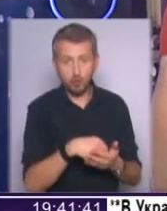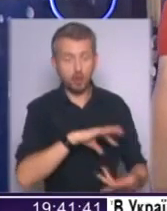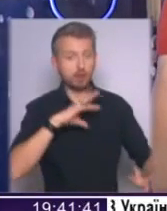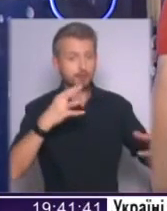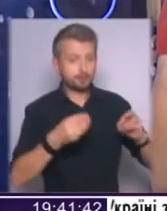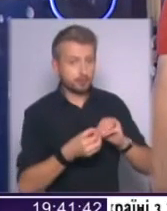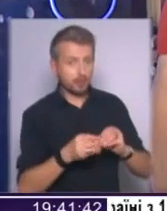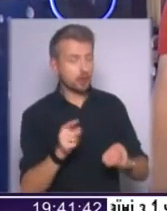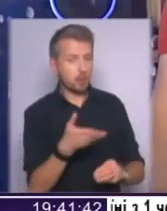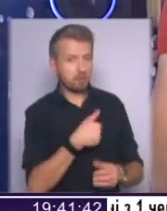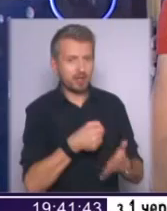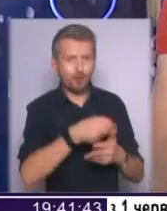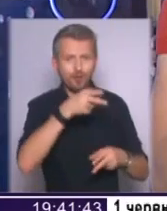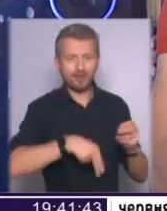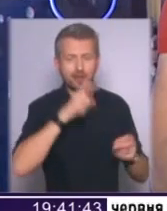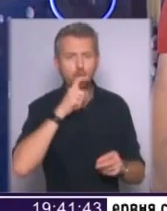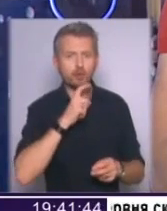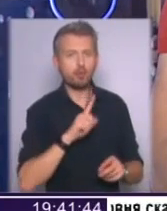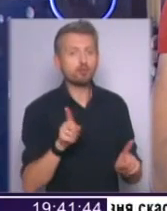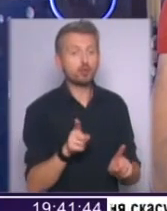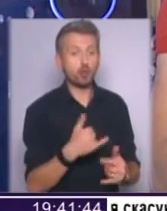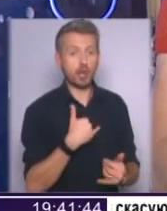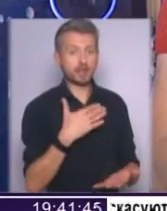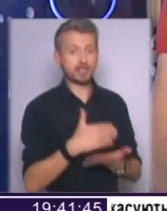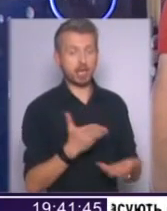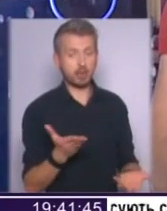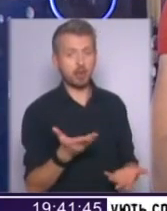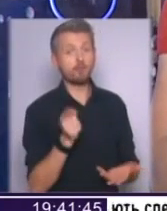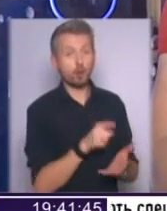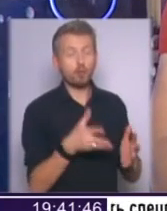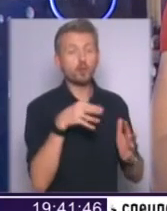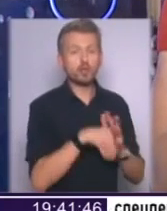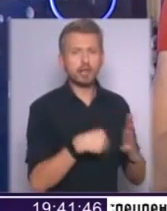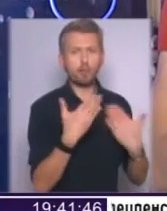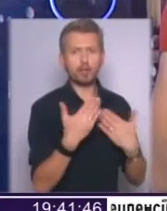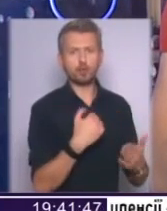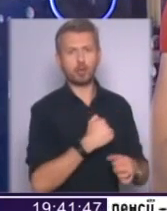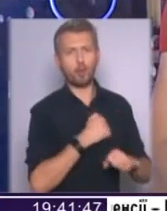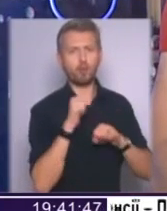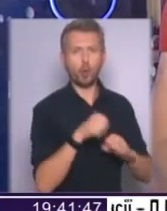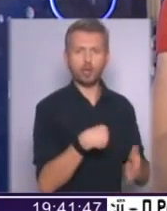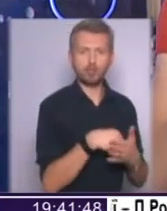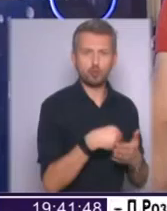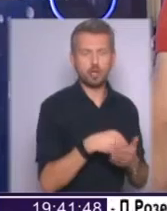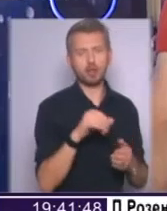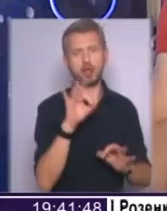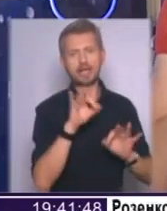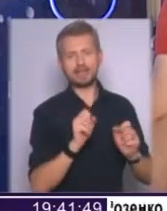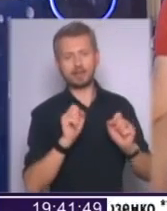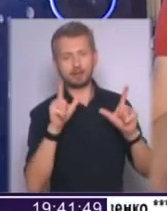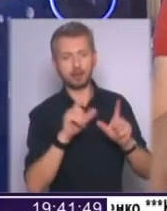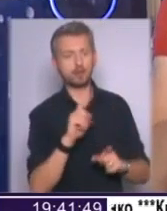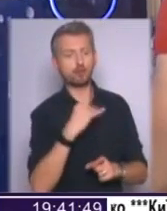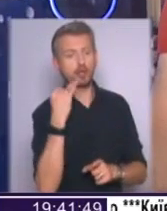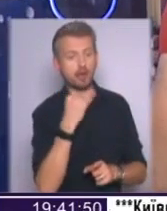що ми до кінця не розуміємо, що ми маємо. В тому числі по відношенню і до оборонного бюджету, і щодо індексації. І, до речі, що цікаво,